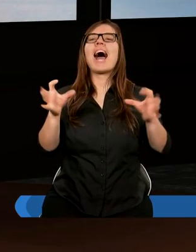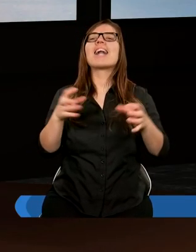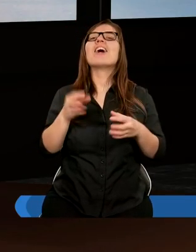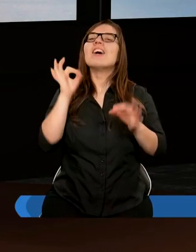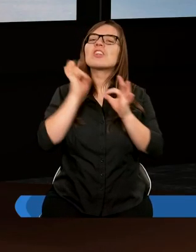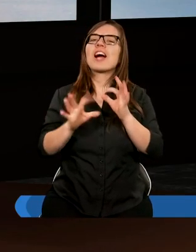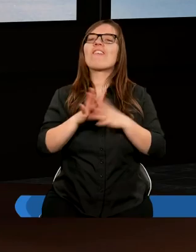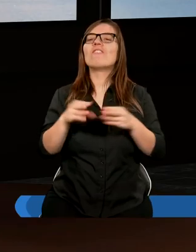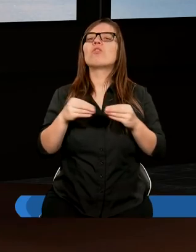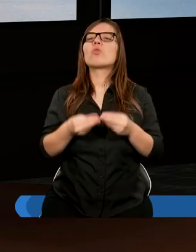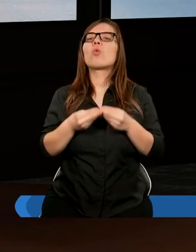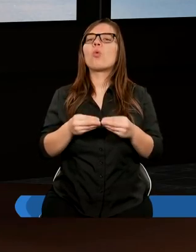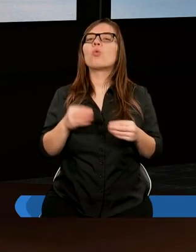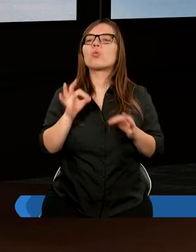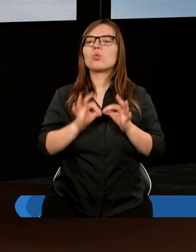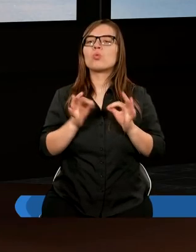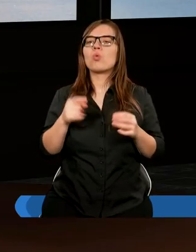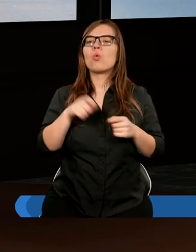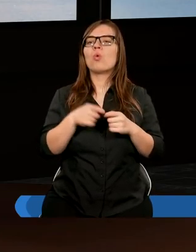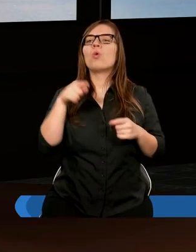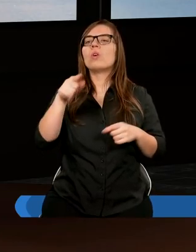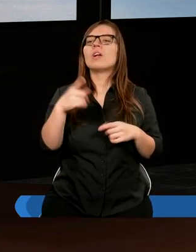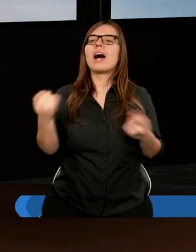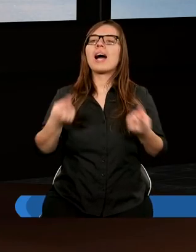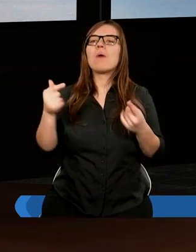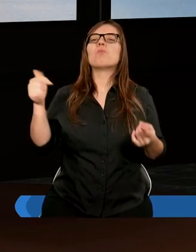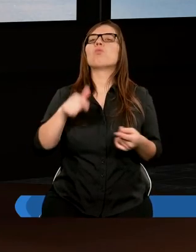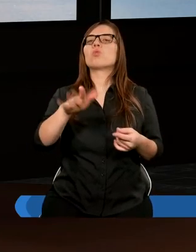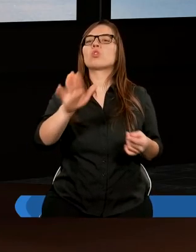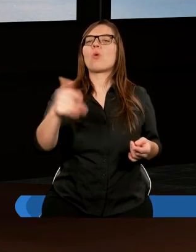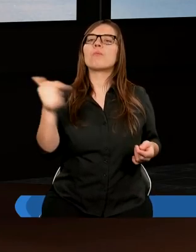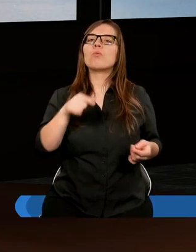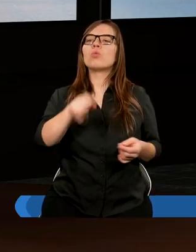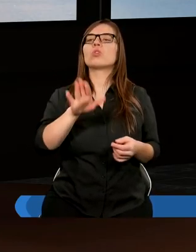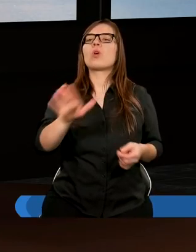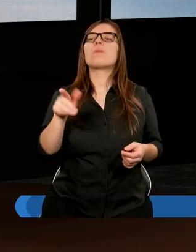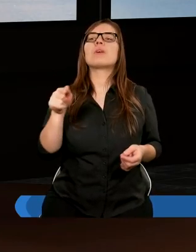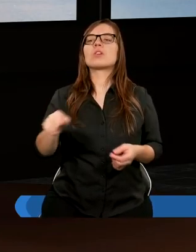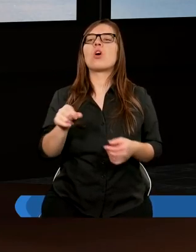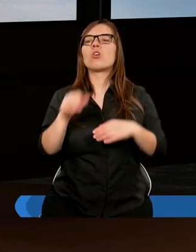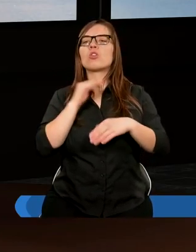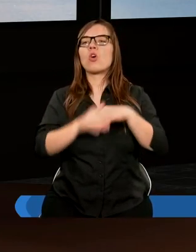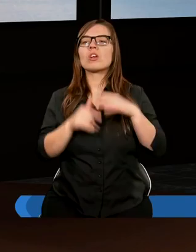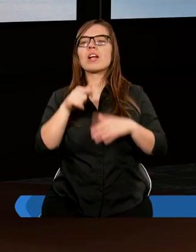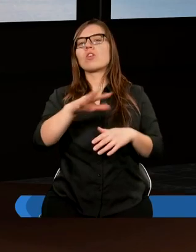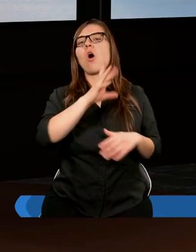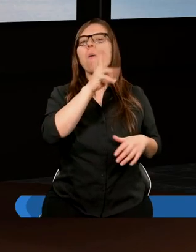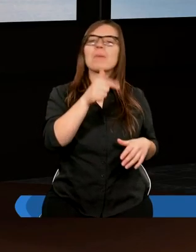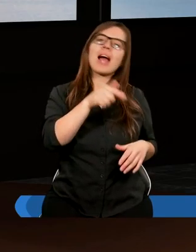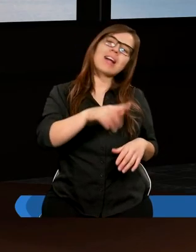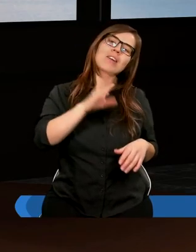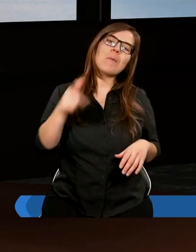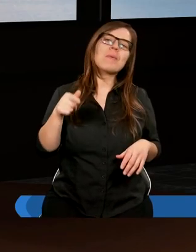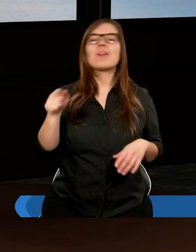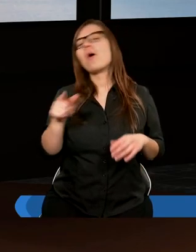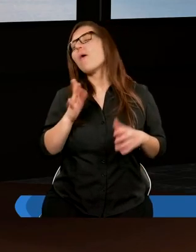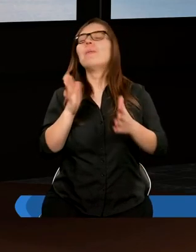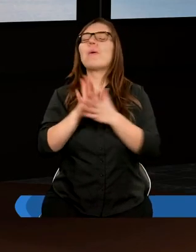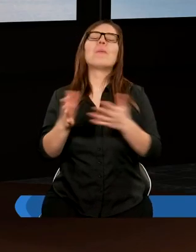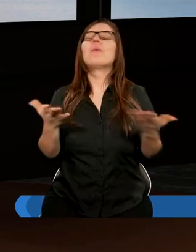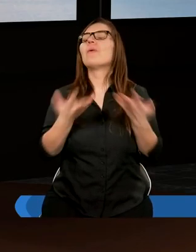kiedy jest natłok, reklam, musisz to mieć, musisz to mieć, to ci da szczęście, to najpiękniejsze, to jest, to po